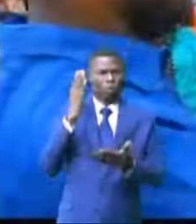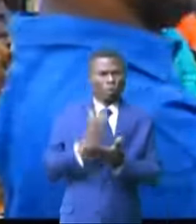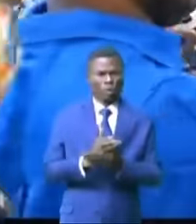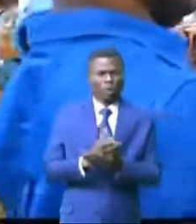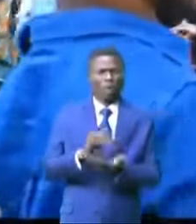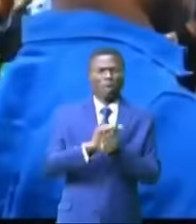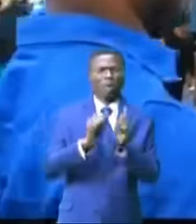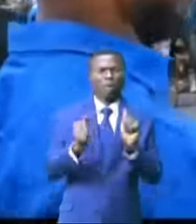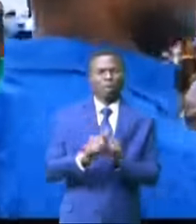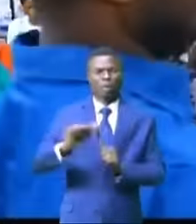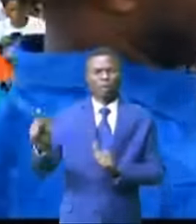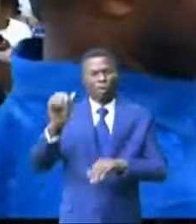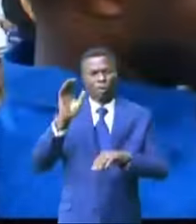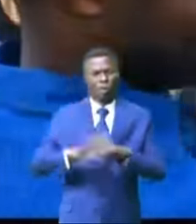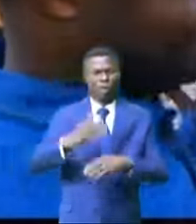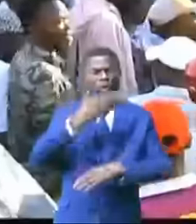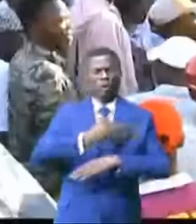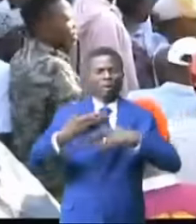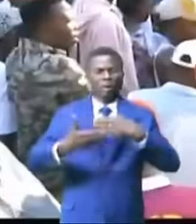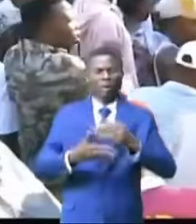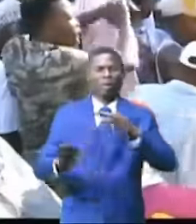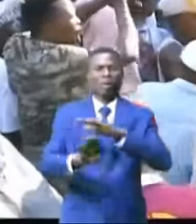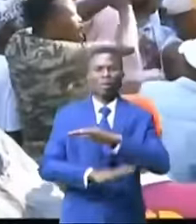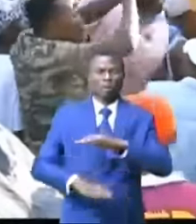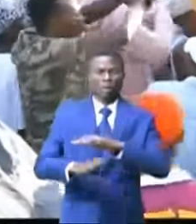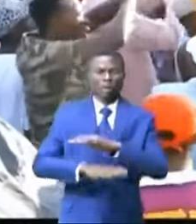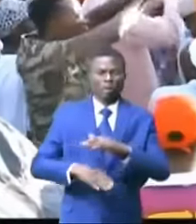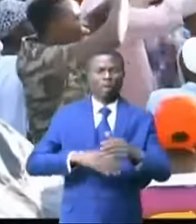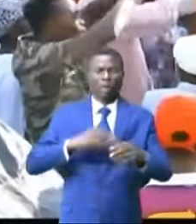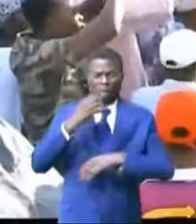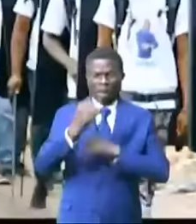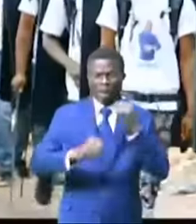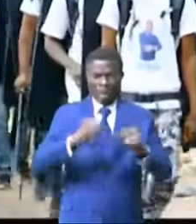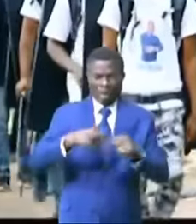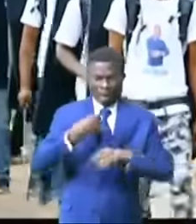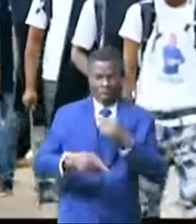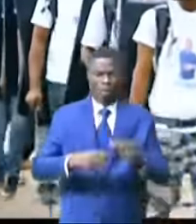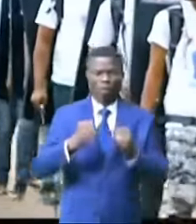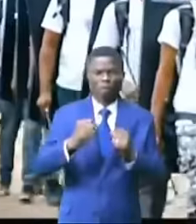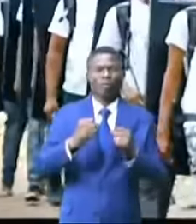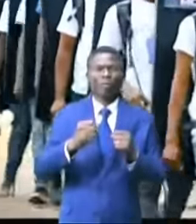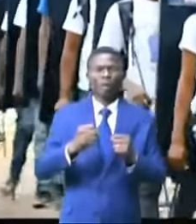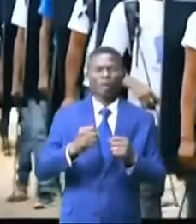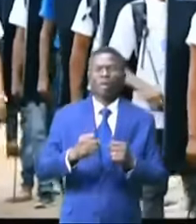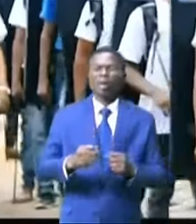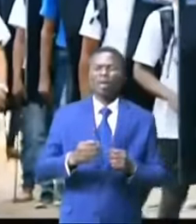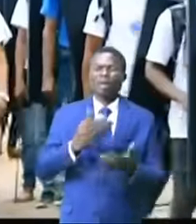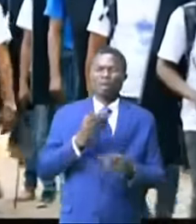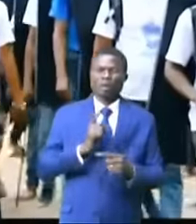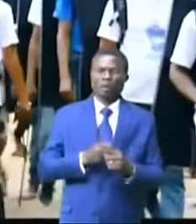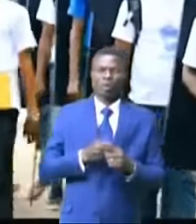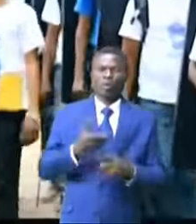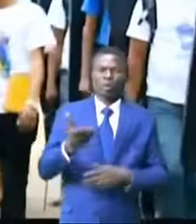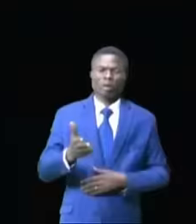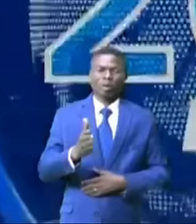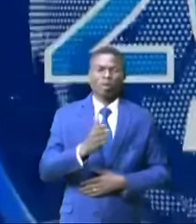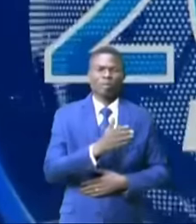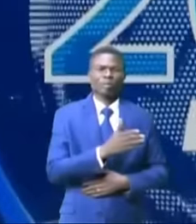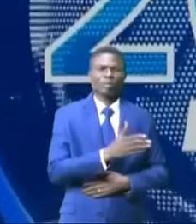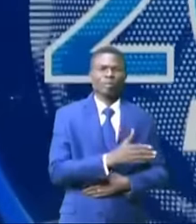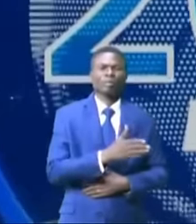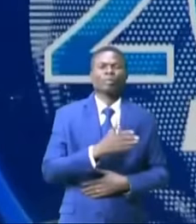d'autres domaines qui touchent aux infrastructures de base. La bataille s'annonce donc rude et âpre.